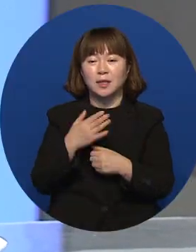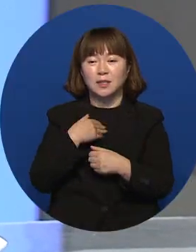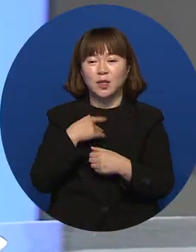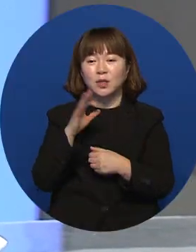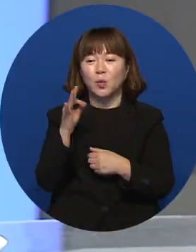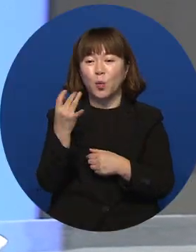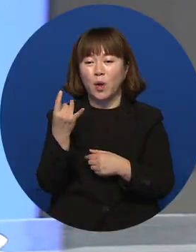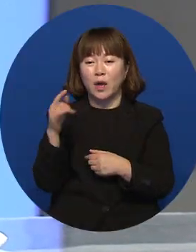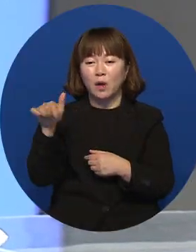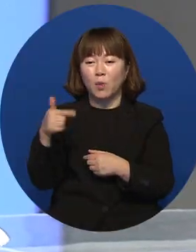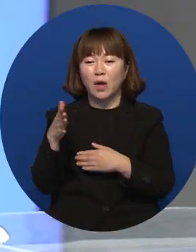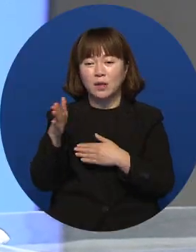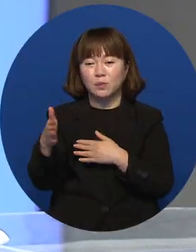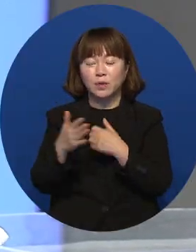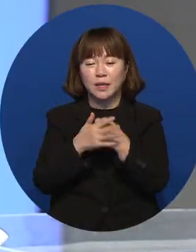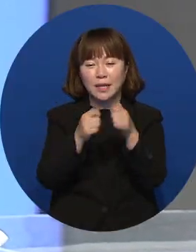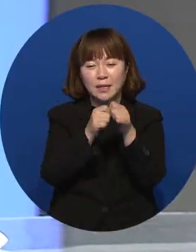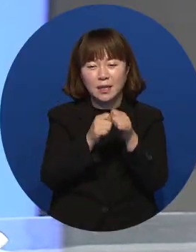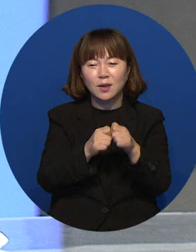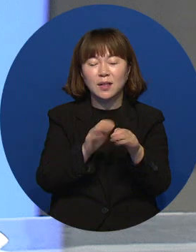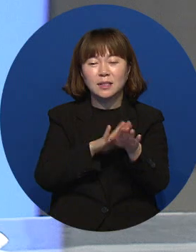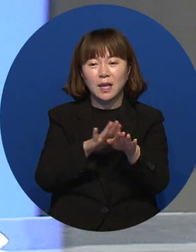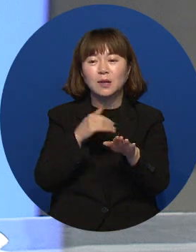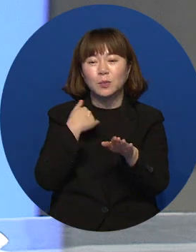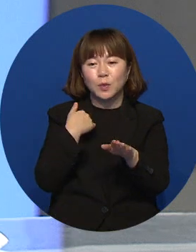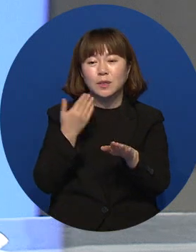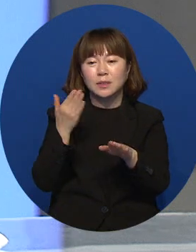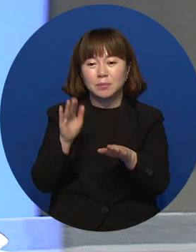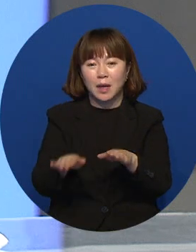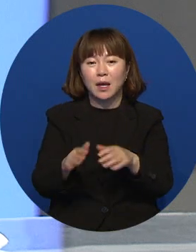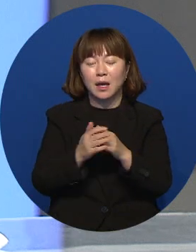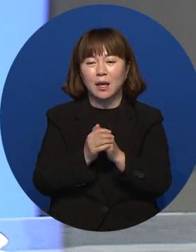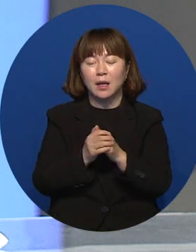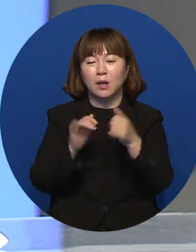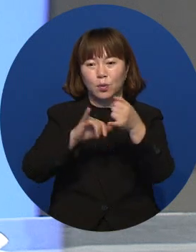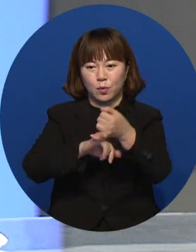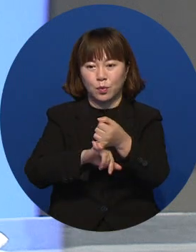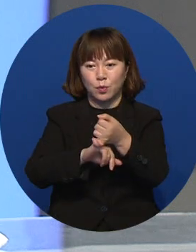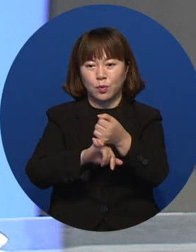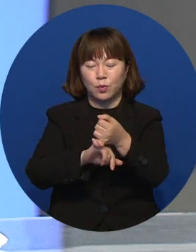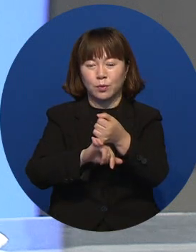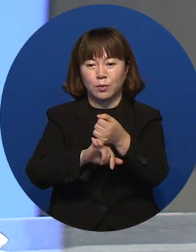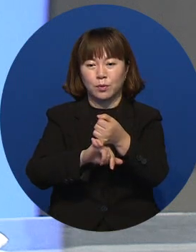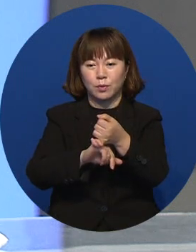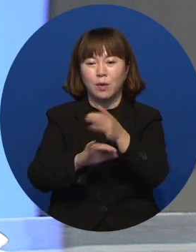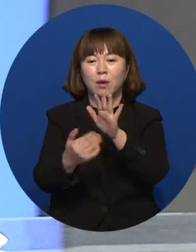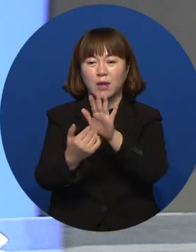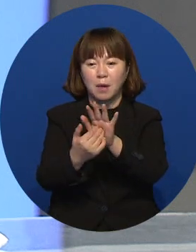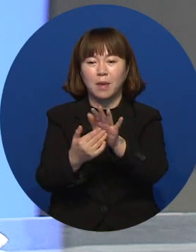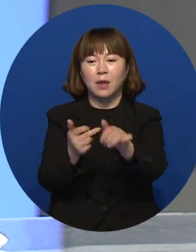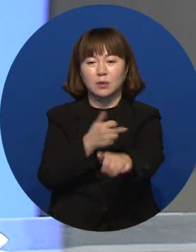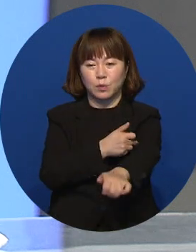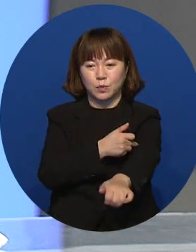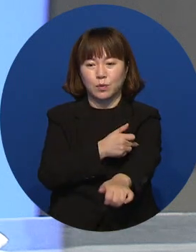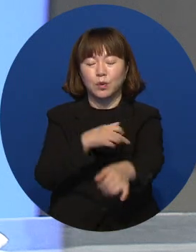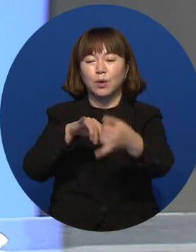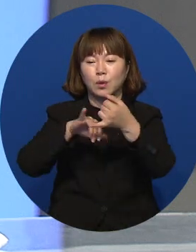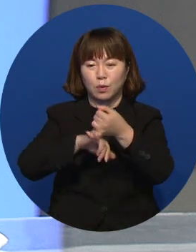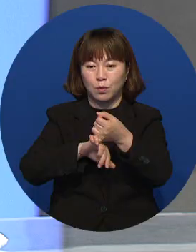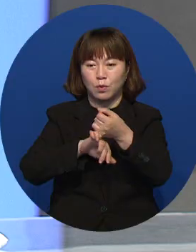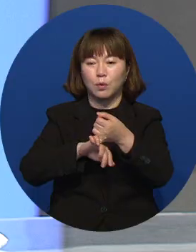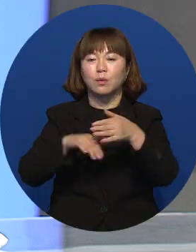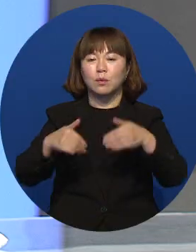모르지만 그렇게 얘기 듣고 그래도 어예 예방접종은 원칙적으로 하는게 예 오른 것